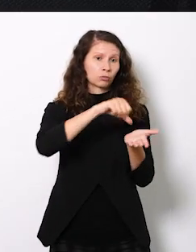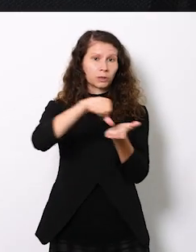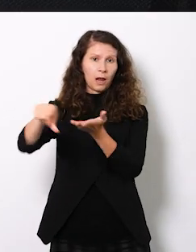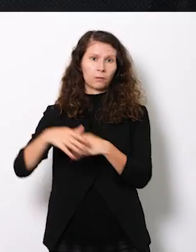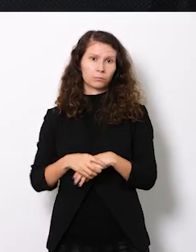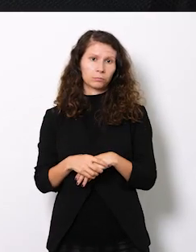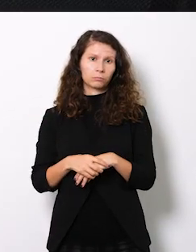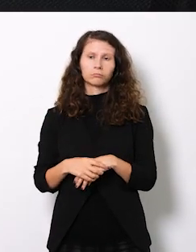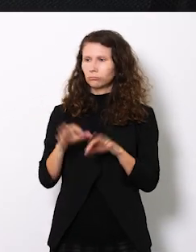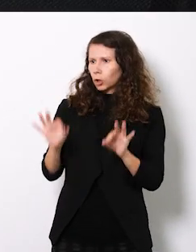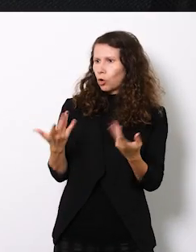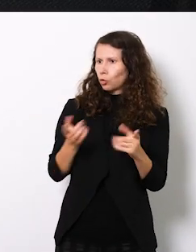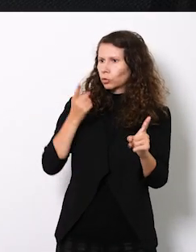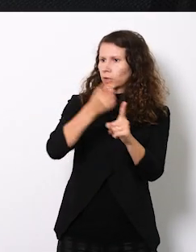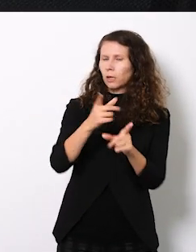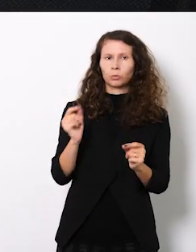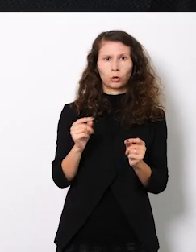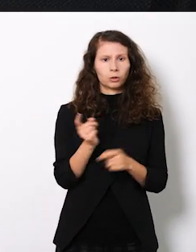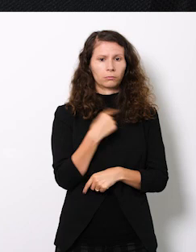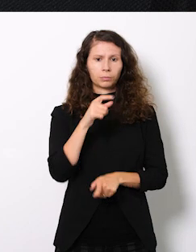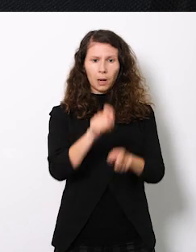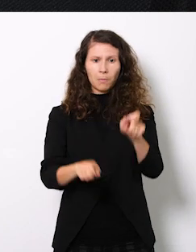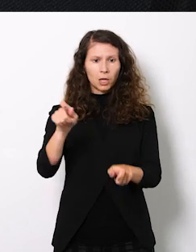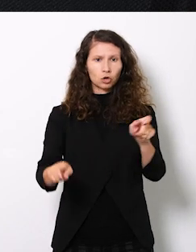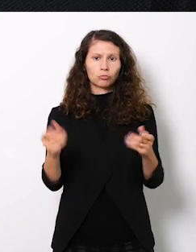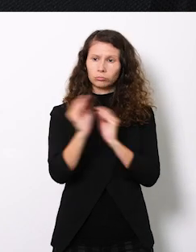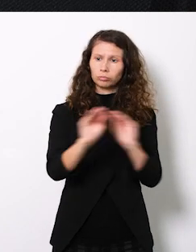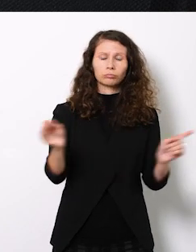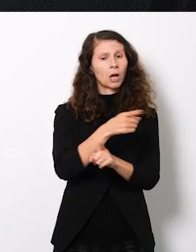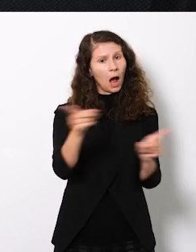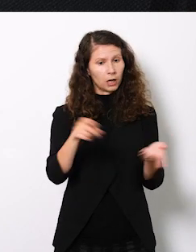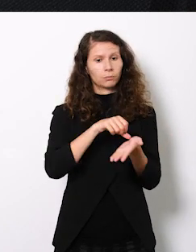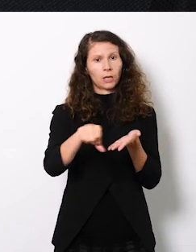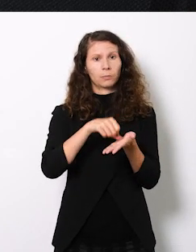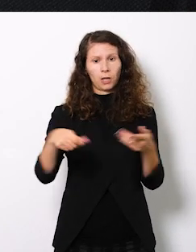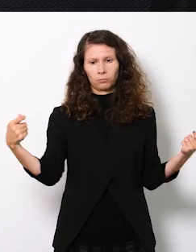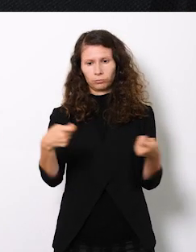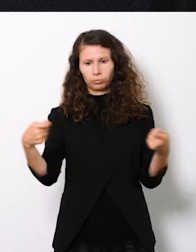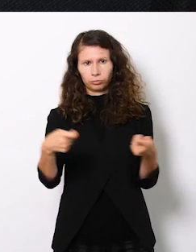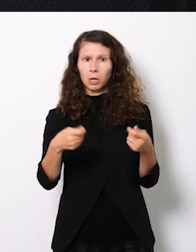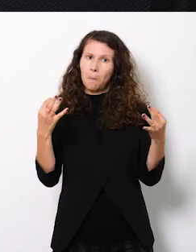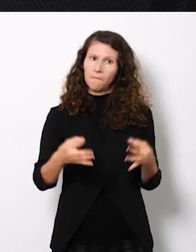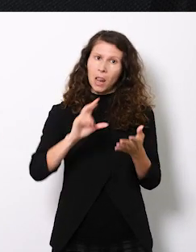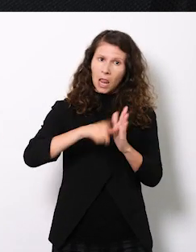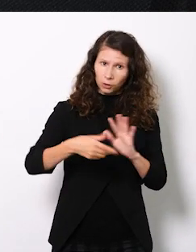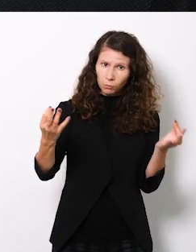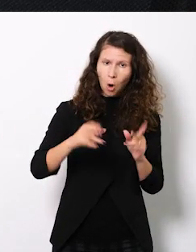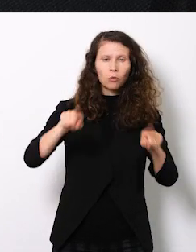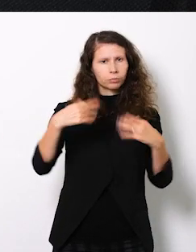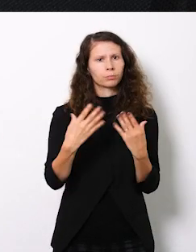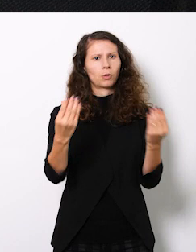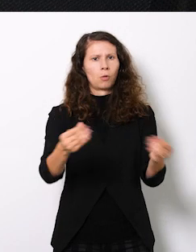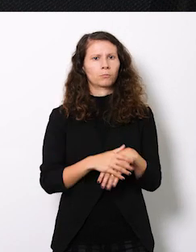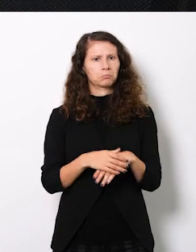Genau, das wäre das Ziel. Also, dass wir den Menschen sagen, sie zahlen ein, haben aber dafür natürlich auch dann Leistung, weil ich meine, ansonsten, was